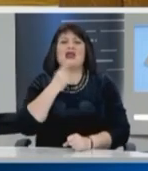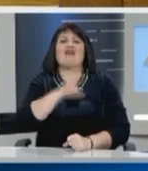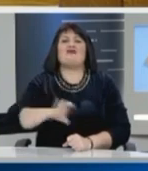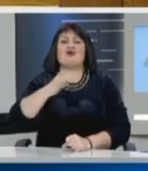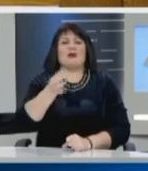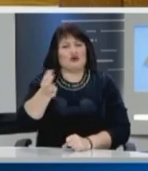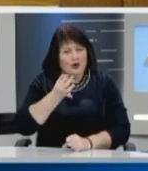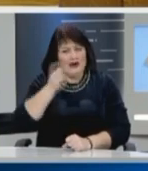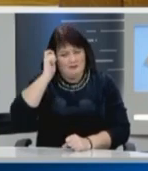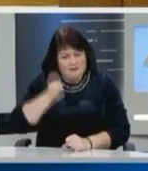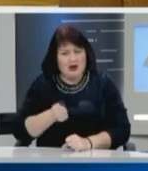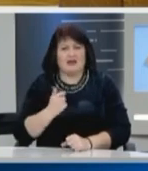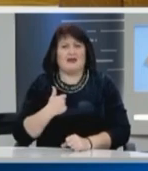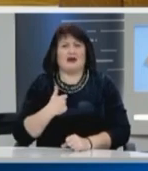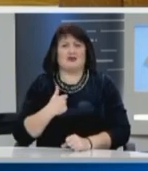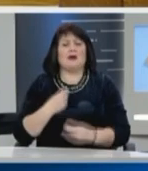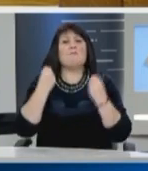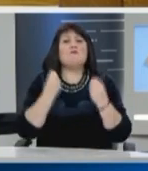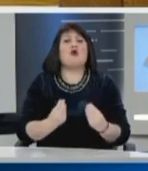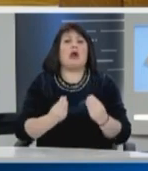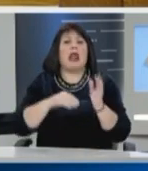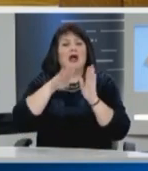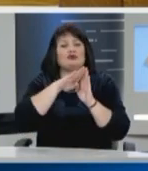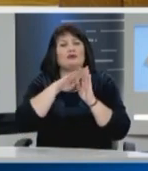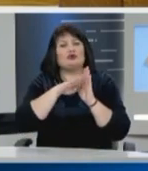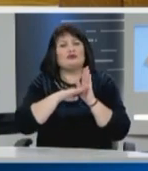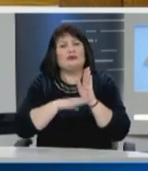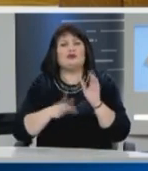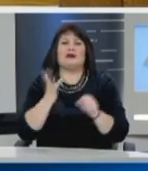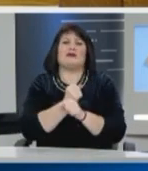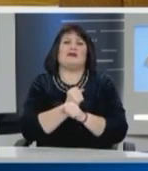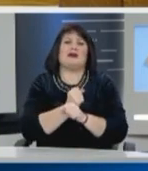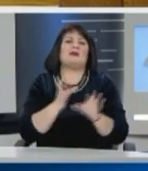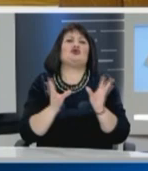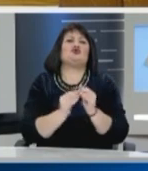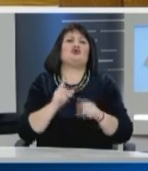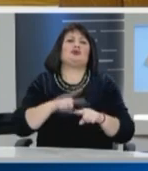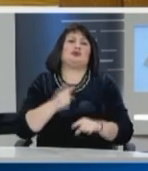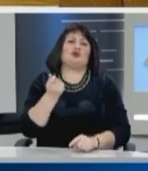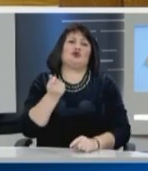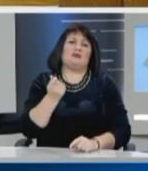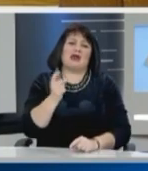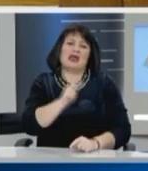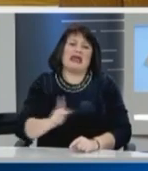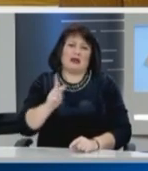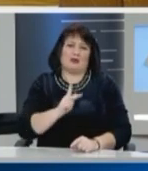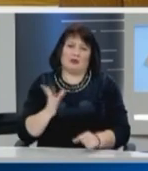όλη την Ευρώπη σήμερα, τους καλύτερους δυνατούς όρους για την ελληνική οικονομία και την ελληνική